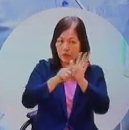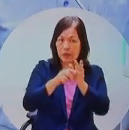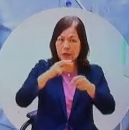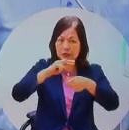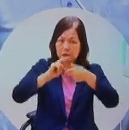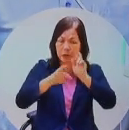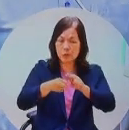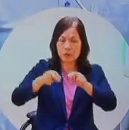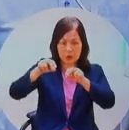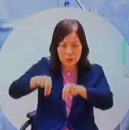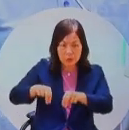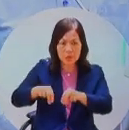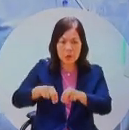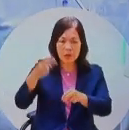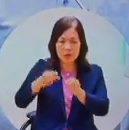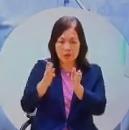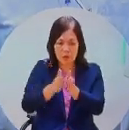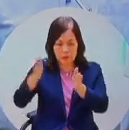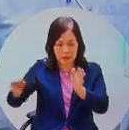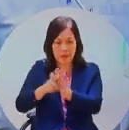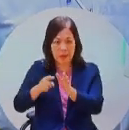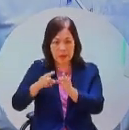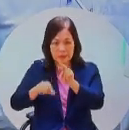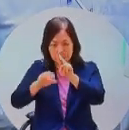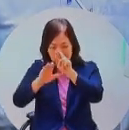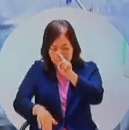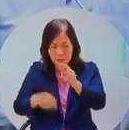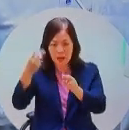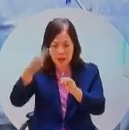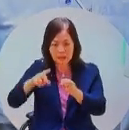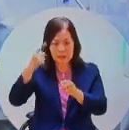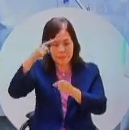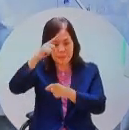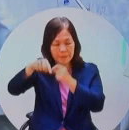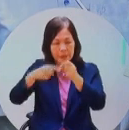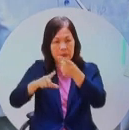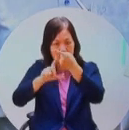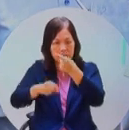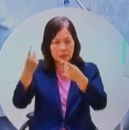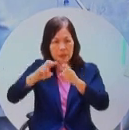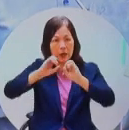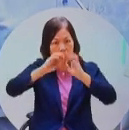合约，可不可以延缓到年底或是明年初再来公告呢？